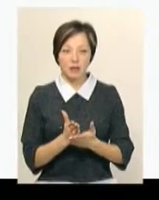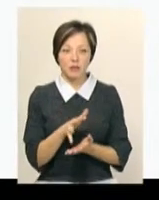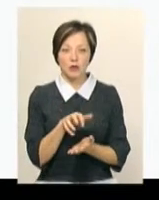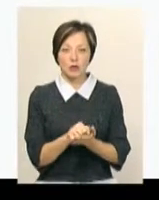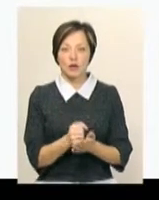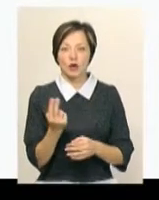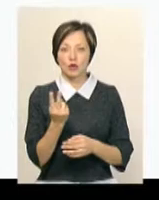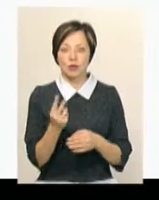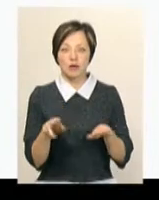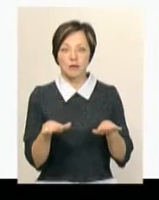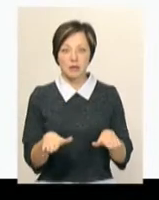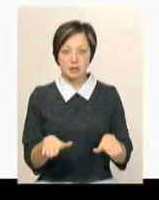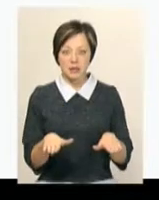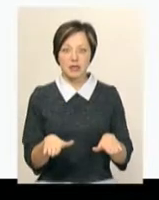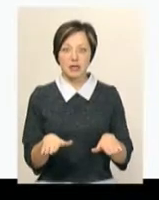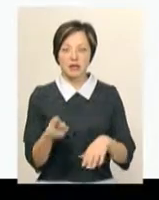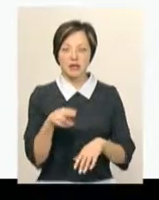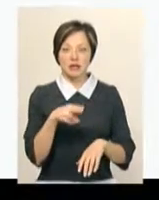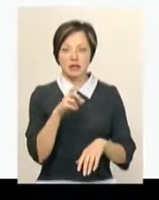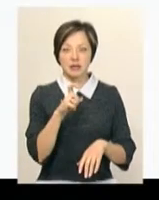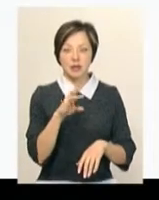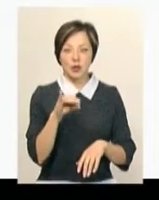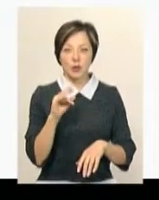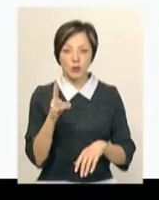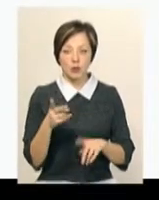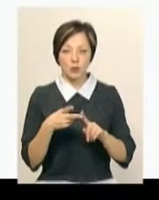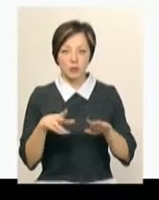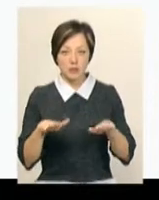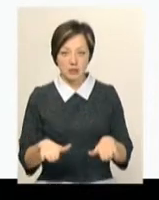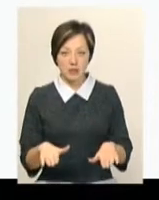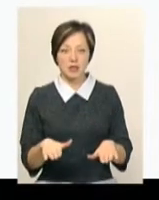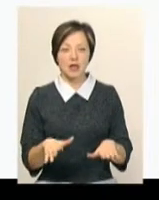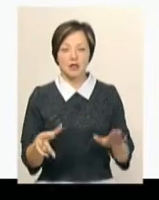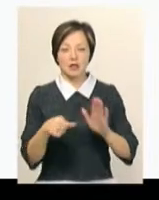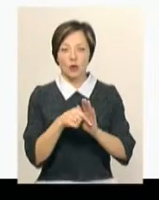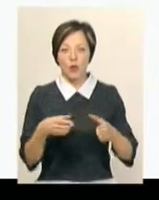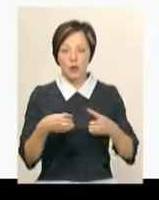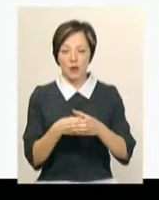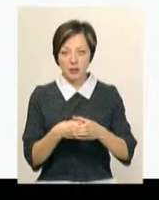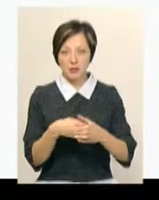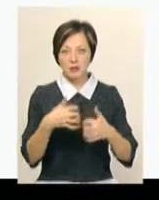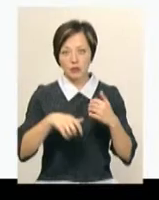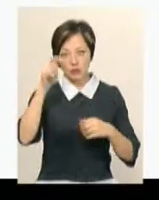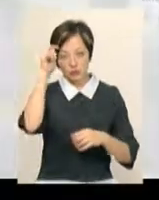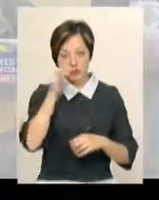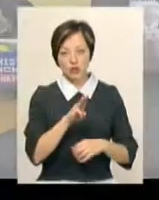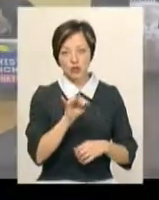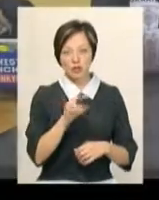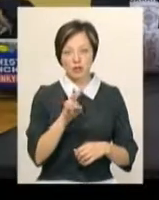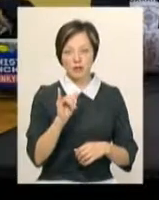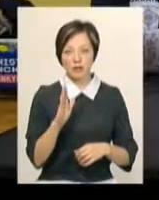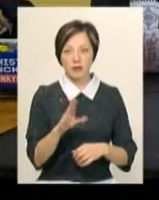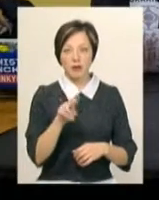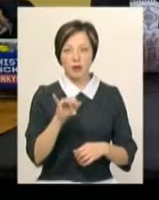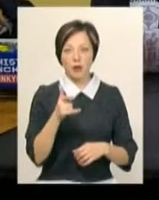посів 2-е місце. Микола Дзенюк в віковій групі юніори був 2-м. У синхронокомандному ката серед чоловіків Іван Шимків,